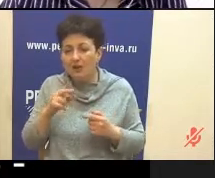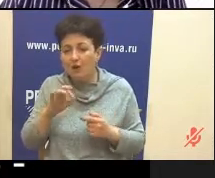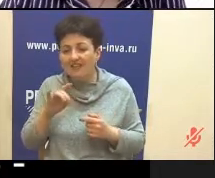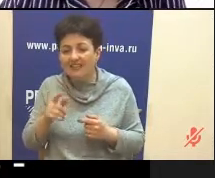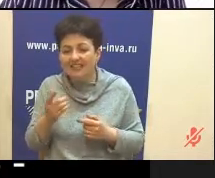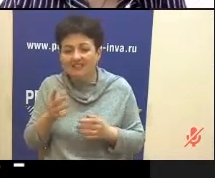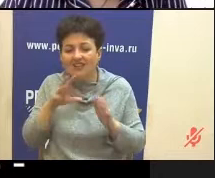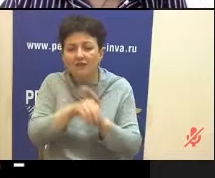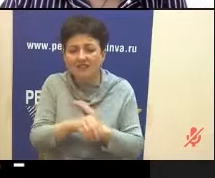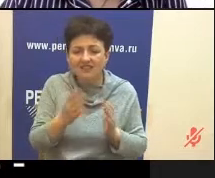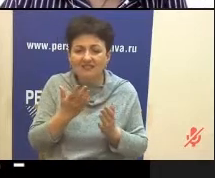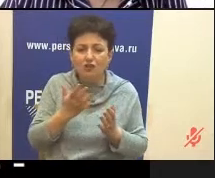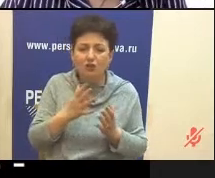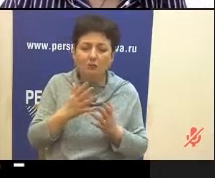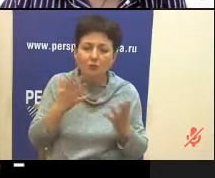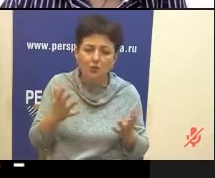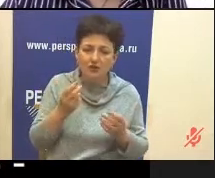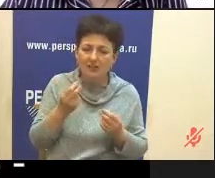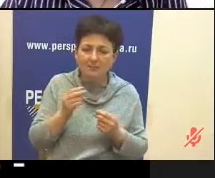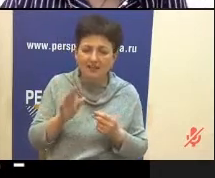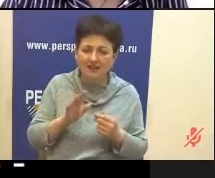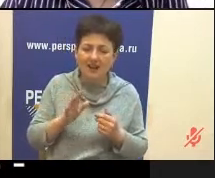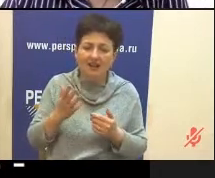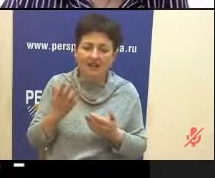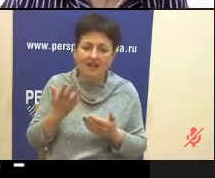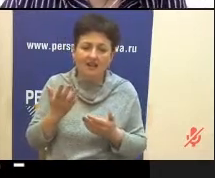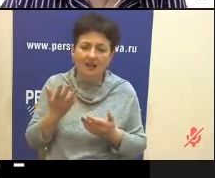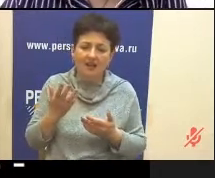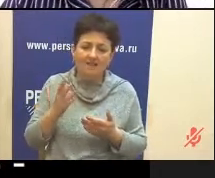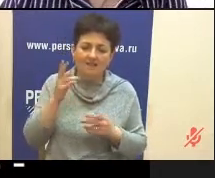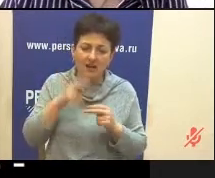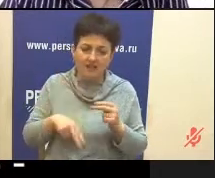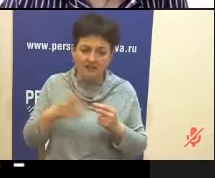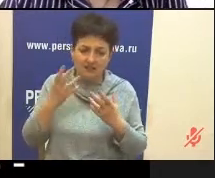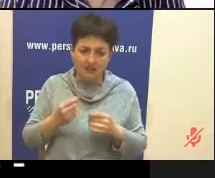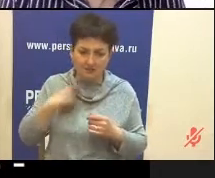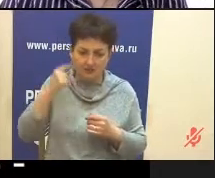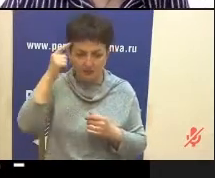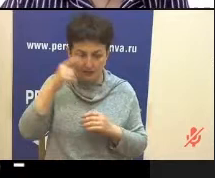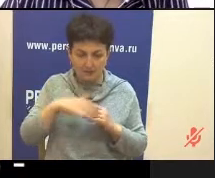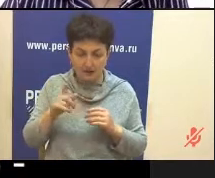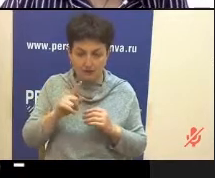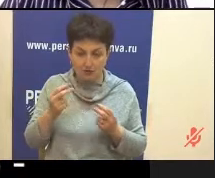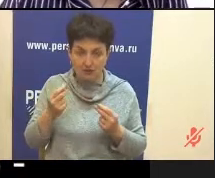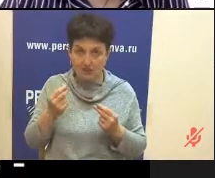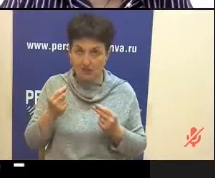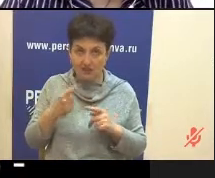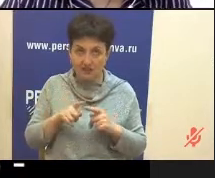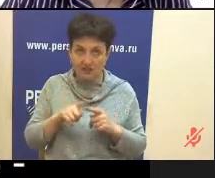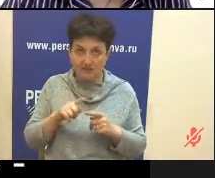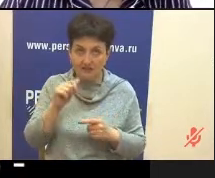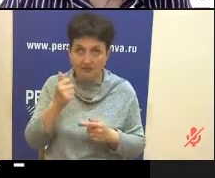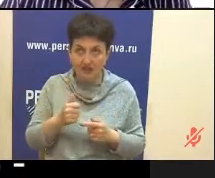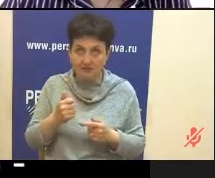можно конвертировать во что-то большее, во что-то нематериальное, но на самом деле в конце дня мы понимаем, что